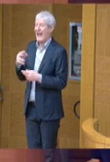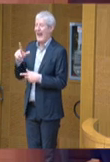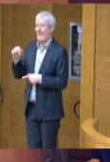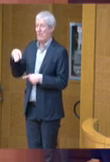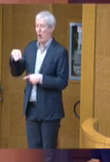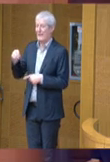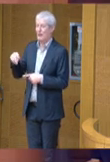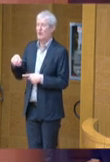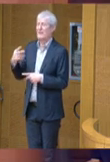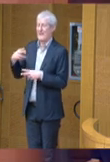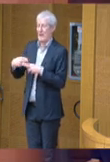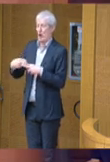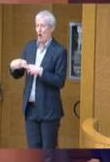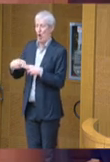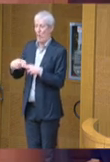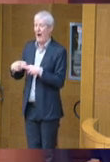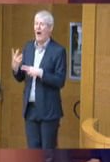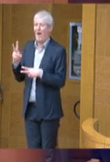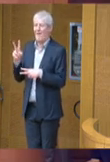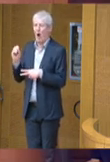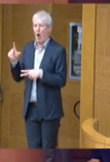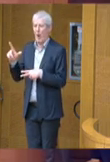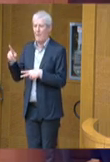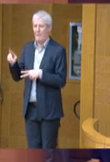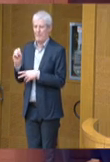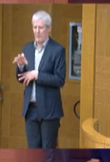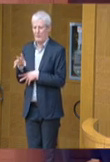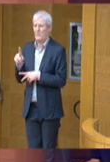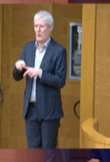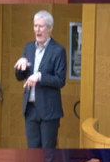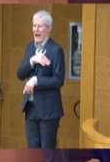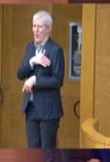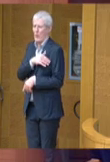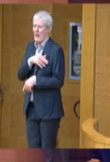interverranno la professoressa Claudia Volpi e l'alunna Benedetta Boulet. Prego.